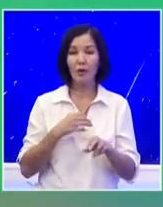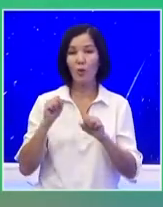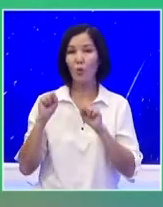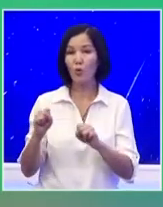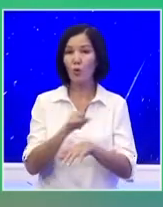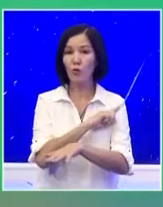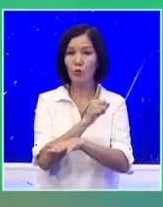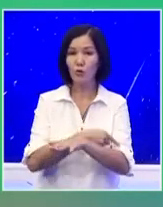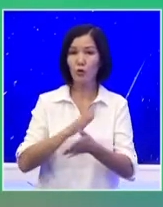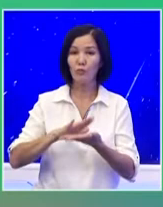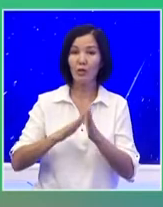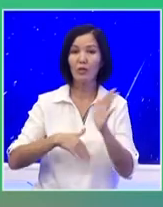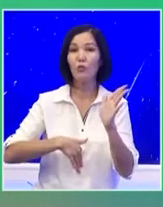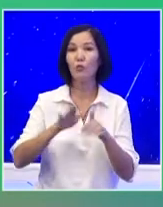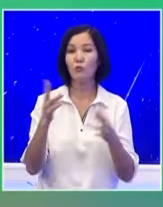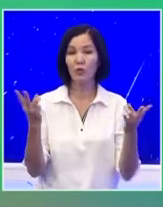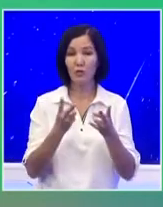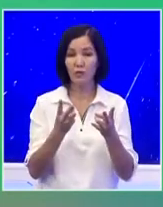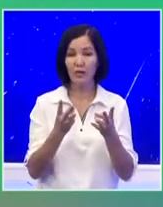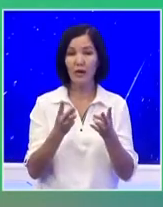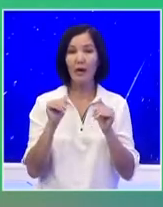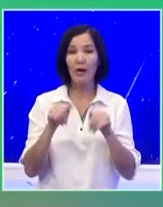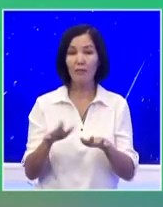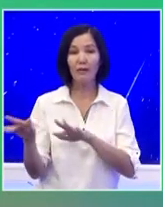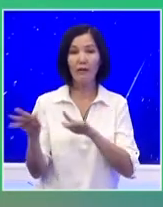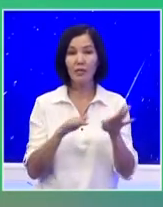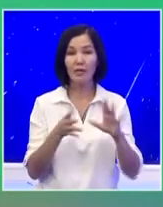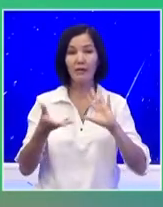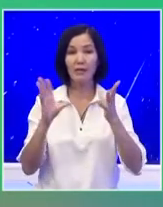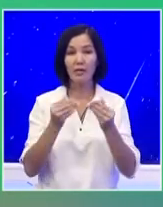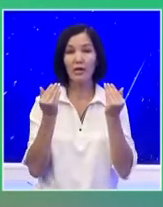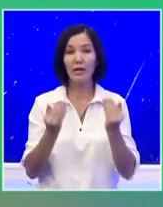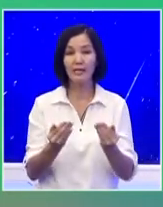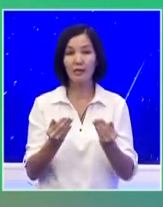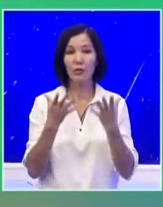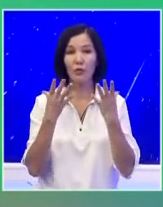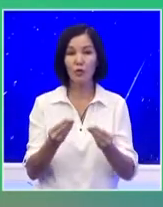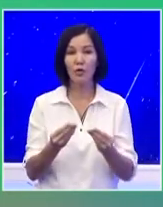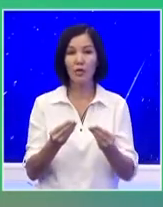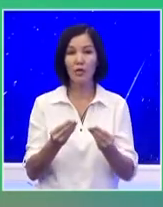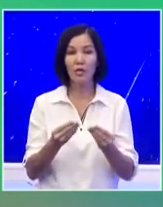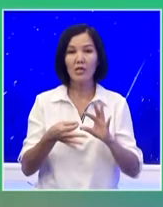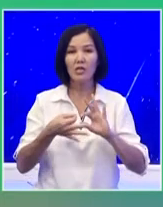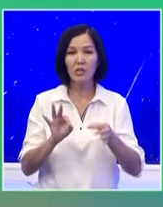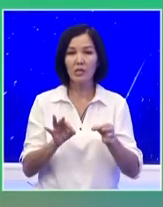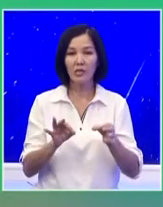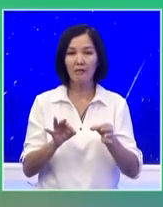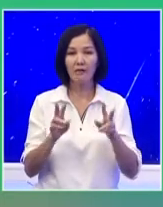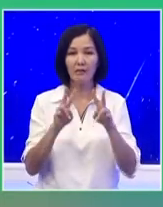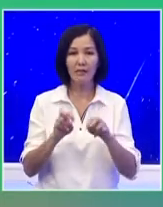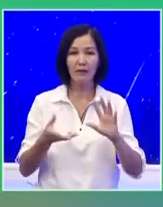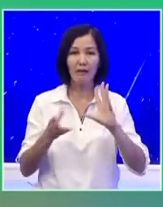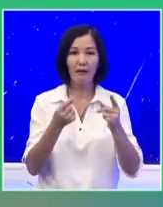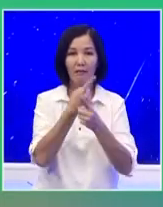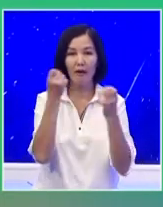жағдайды одан әрі жақсарту. Қабылданған шаралардың нәтижесінде қазір қолымызда жан-жақты сараланған